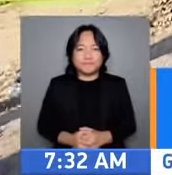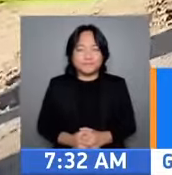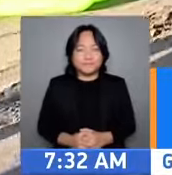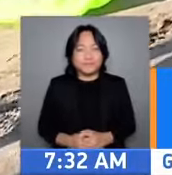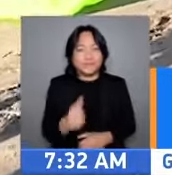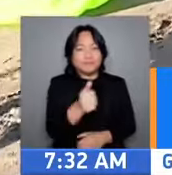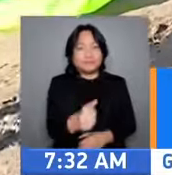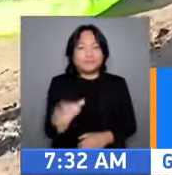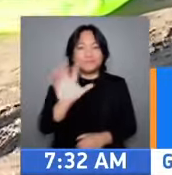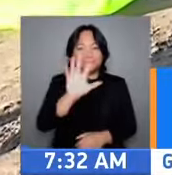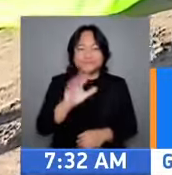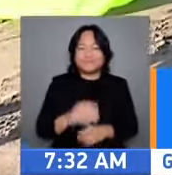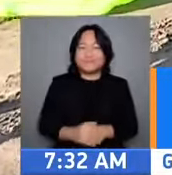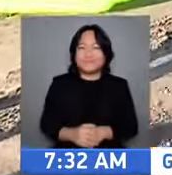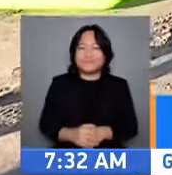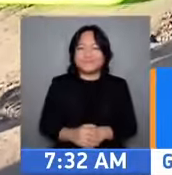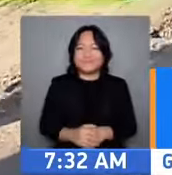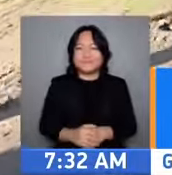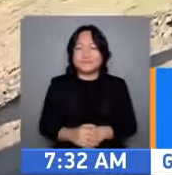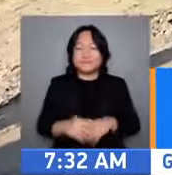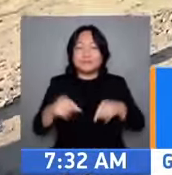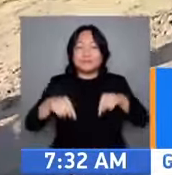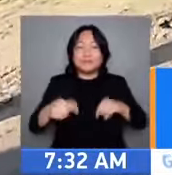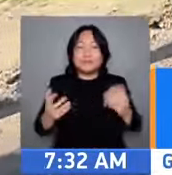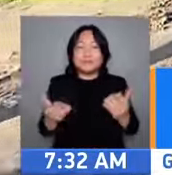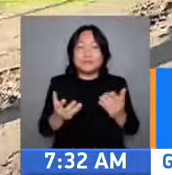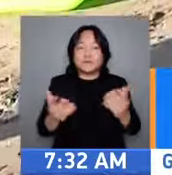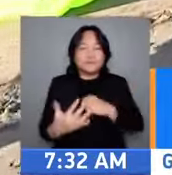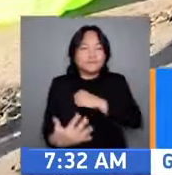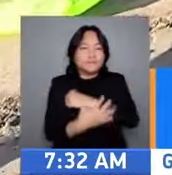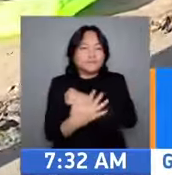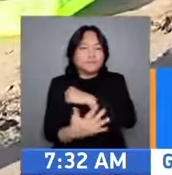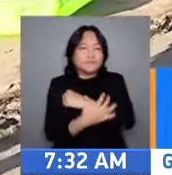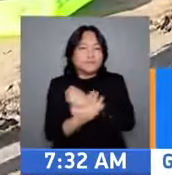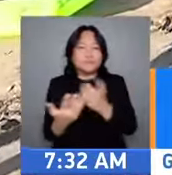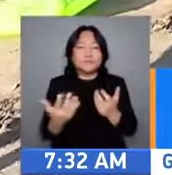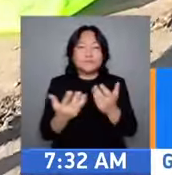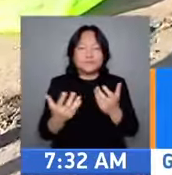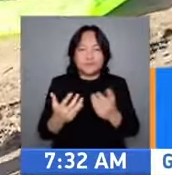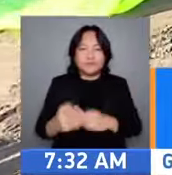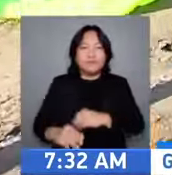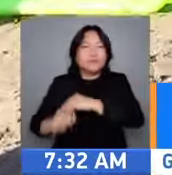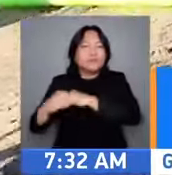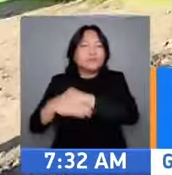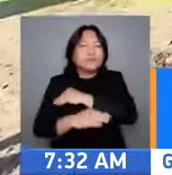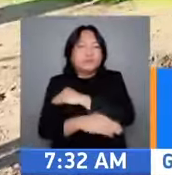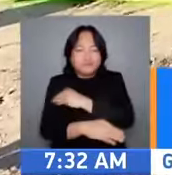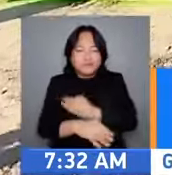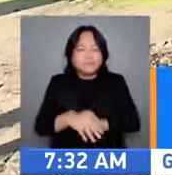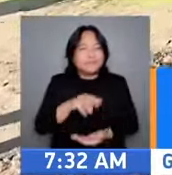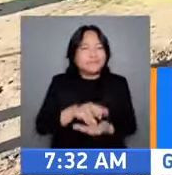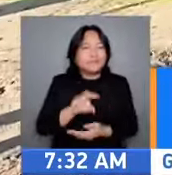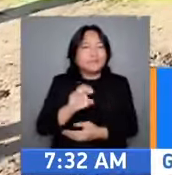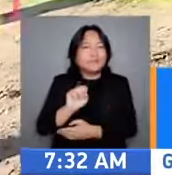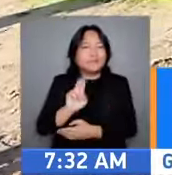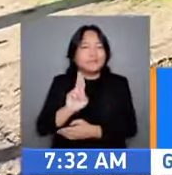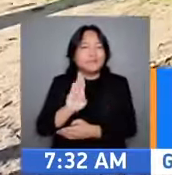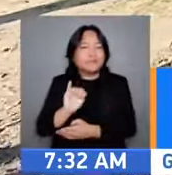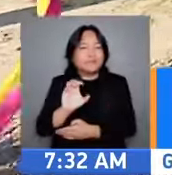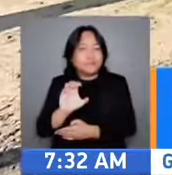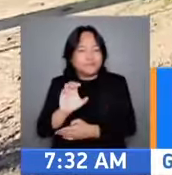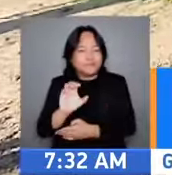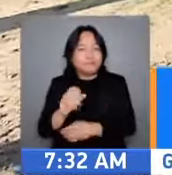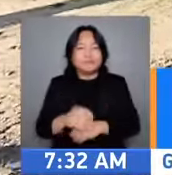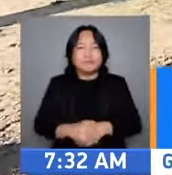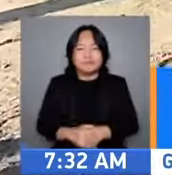Good morning! Ito, nandito pa rin nga kami sa isang beachfront dito sa Subic Bay Port. Nako! Asan kaya si Anjo?